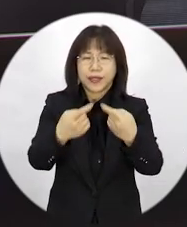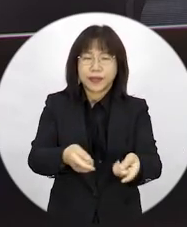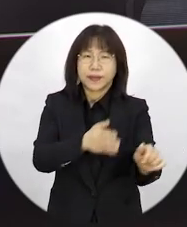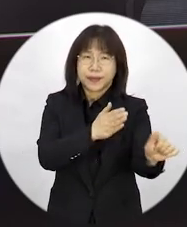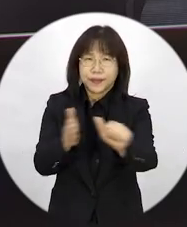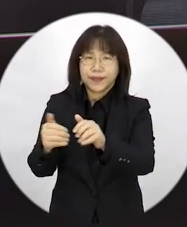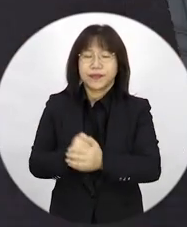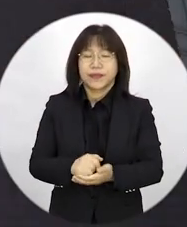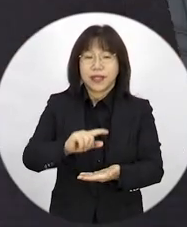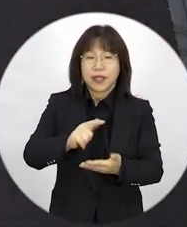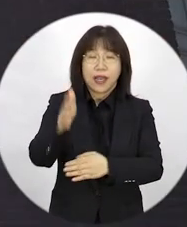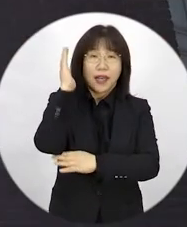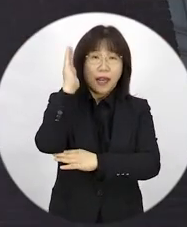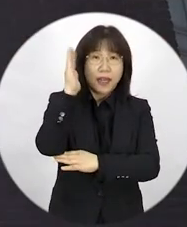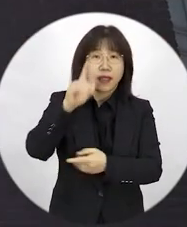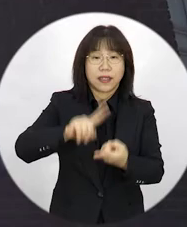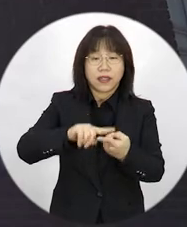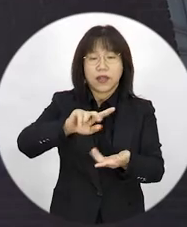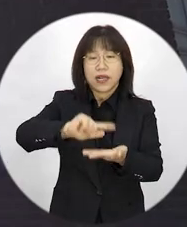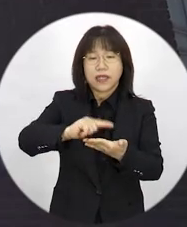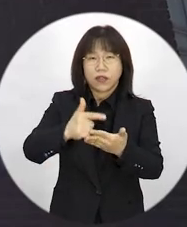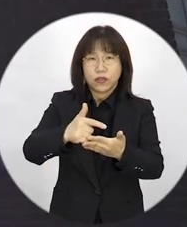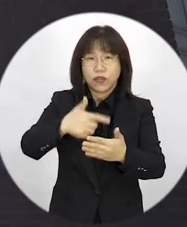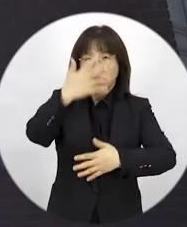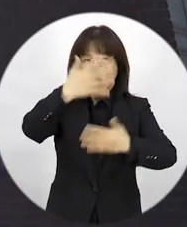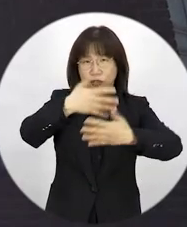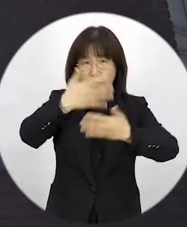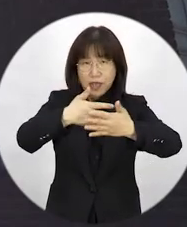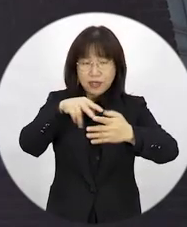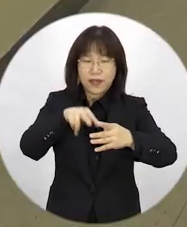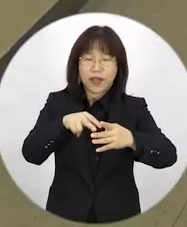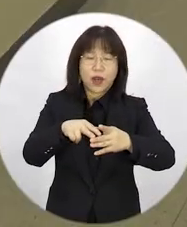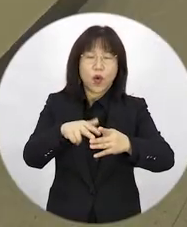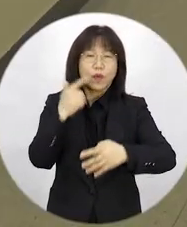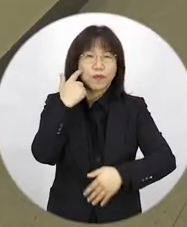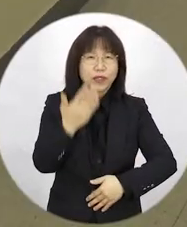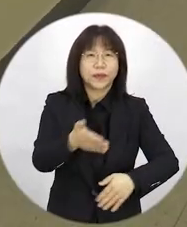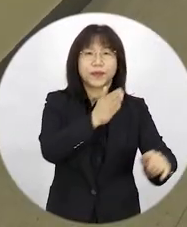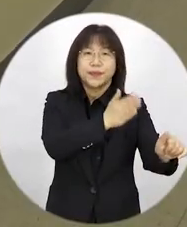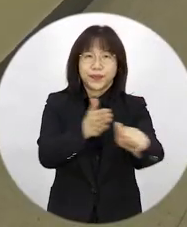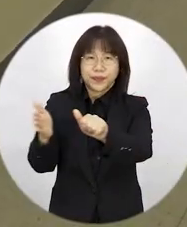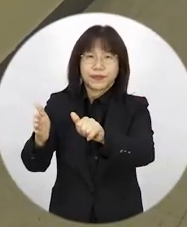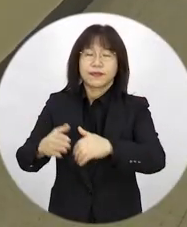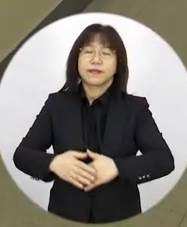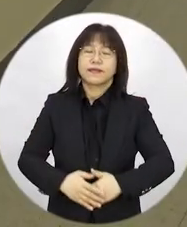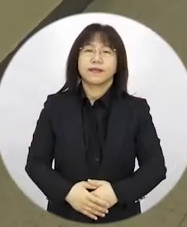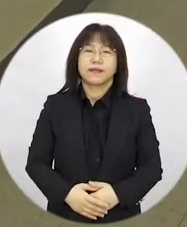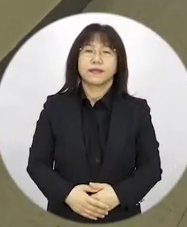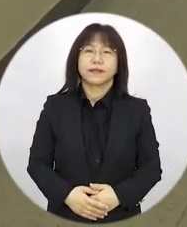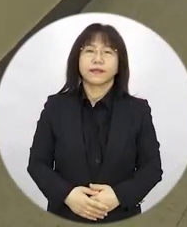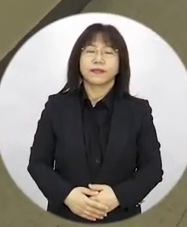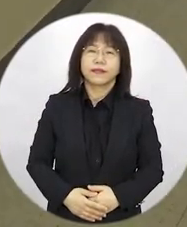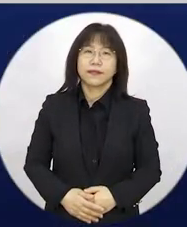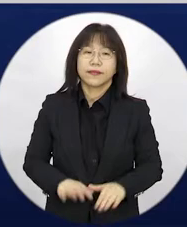부탁드리겠습니다. 강의에 대한 자세한 내용은 강서구 영상미디어센터로 문의하면 됩니다.